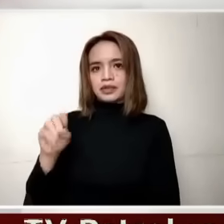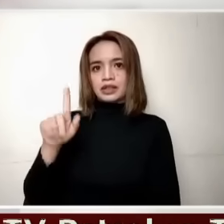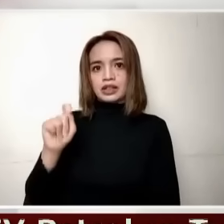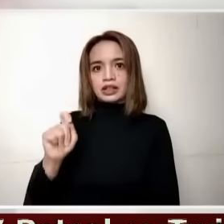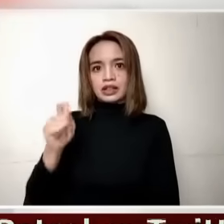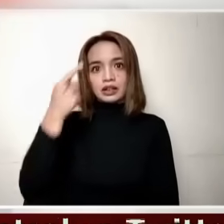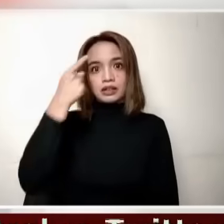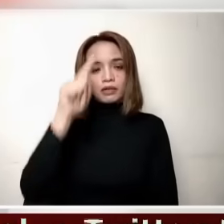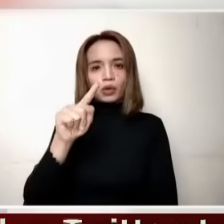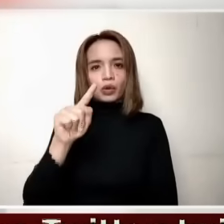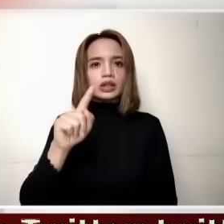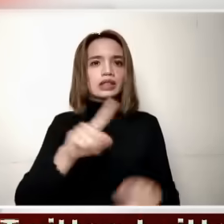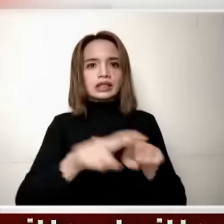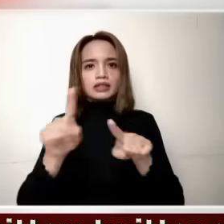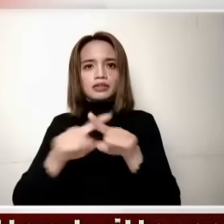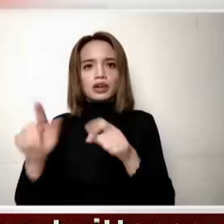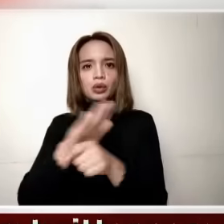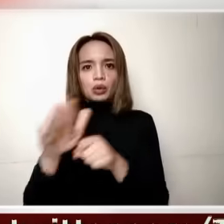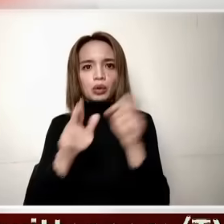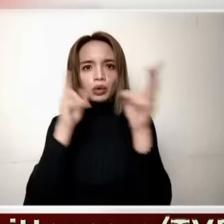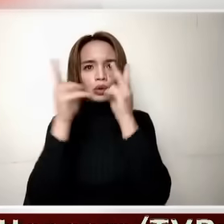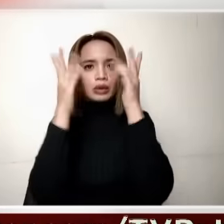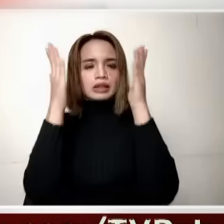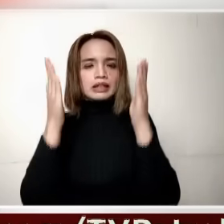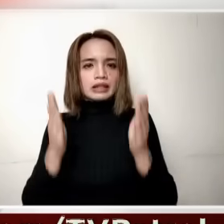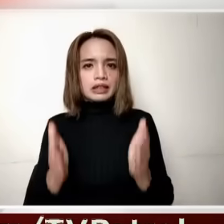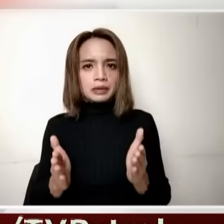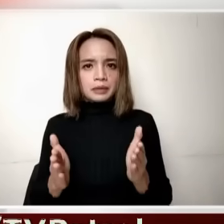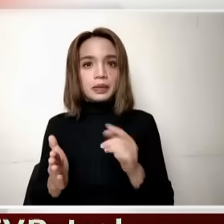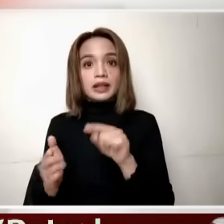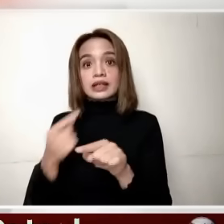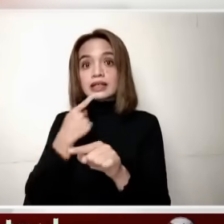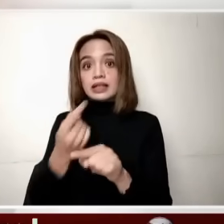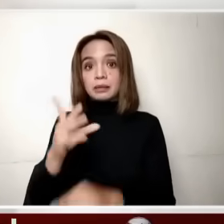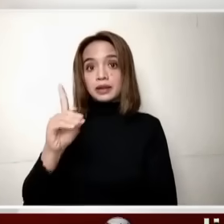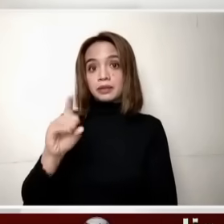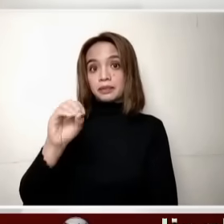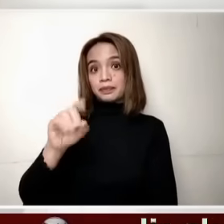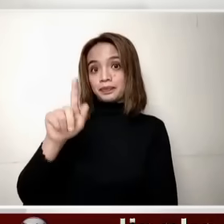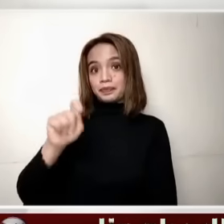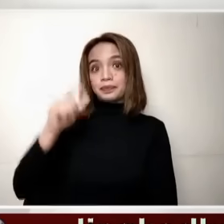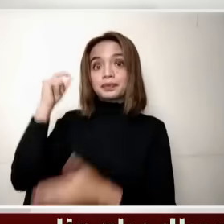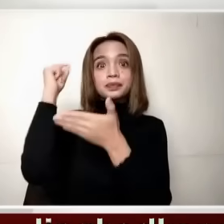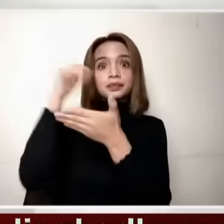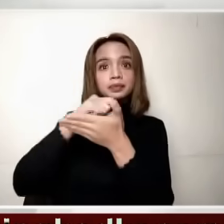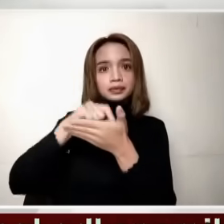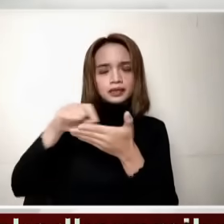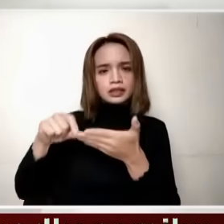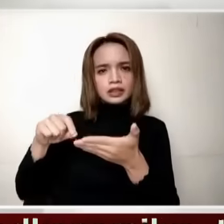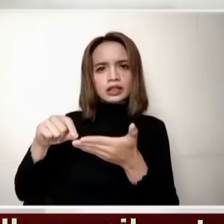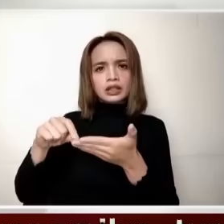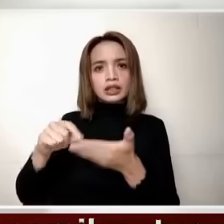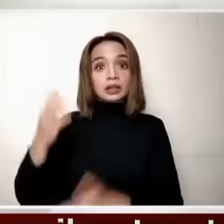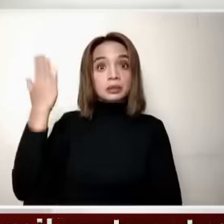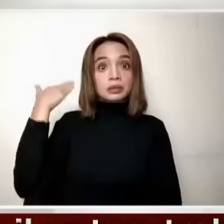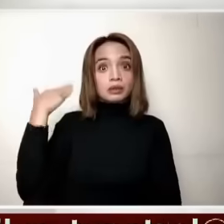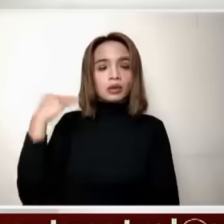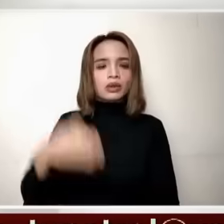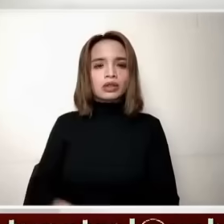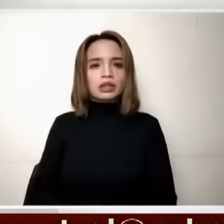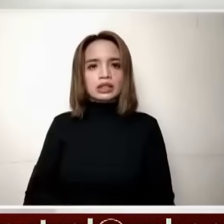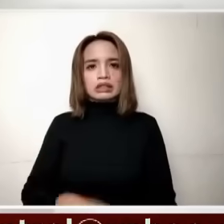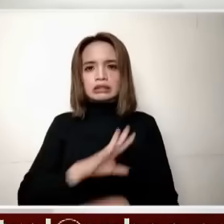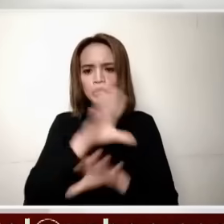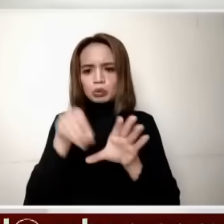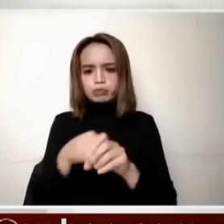na turista. Ayon kay Tourism Secretary Bernadette Romulo Puyat, subsidized lang dati ang bahagi ng swab test